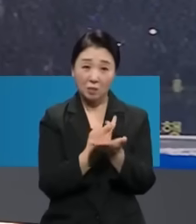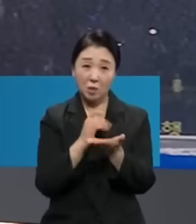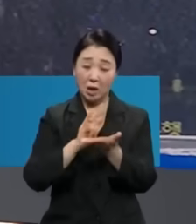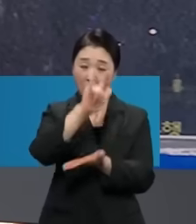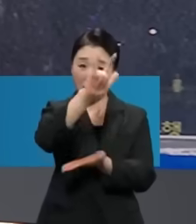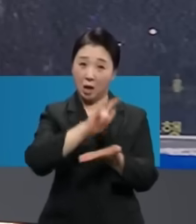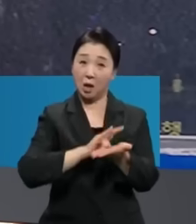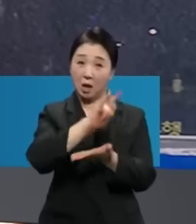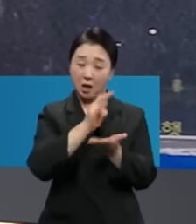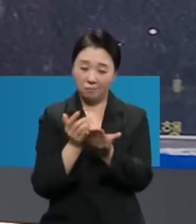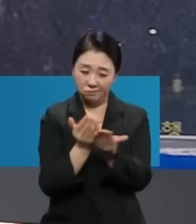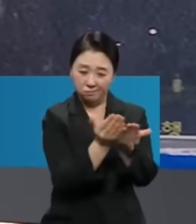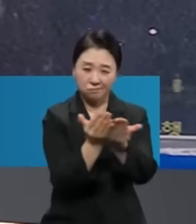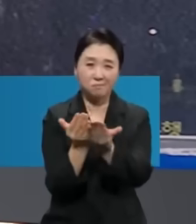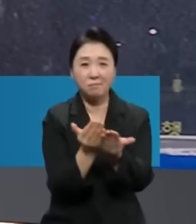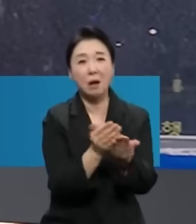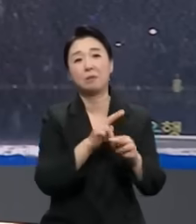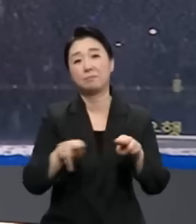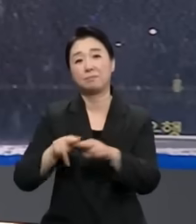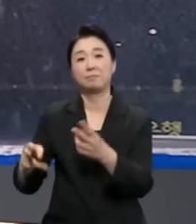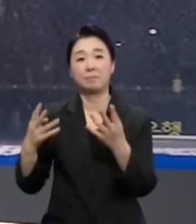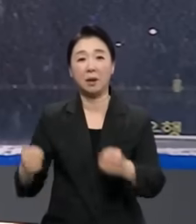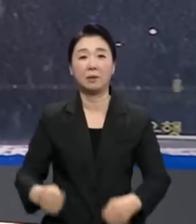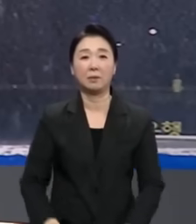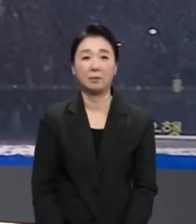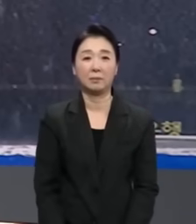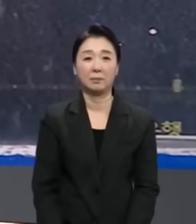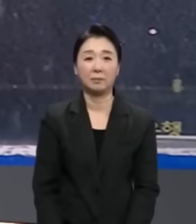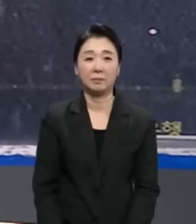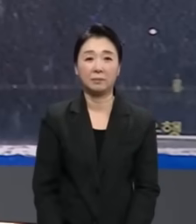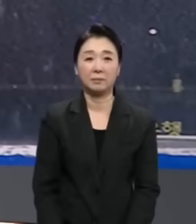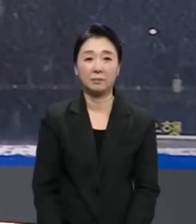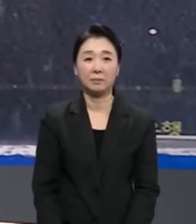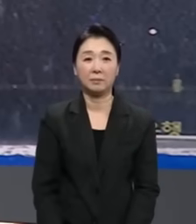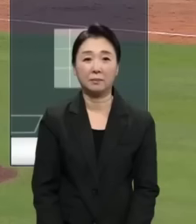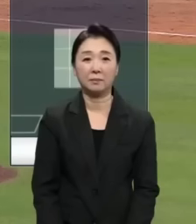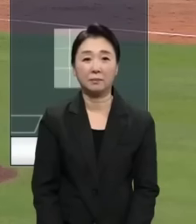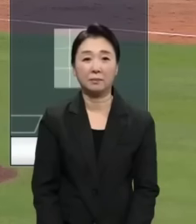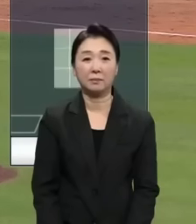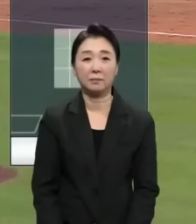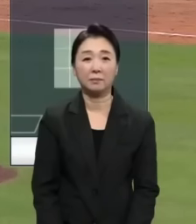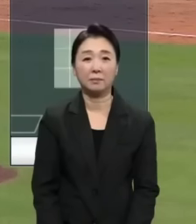항공기와 여객선 운항에 차질도 잇따랐습니다. 임지수 기자입니다.